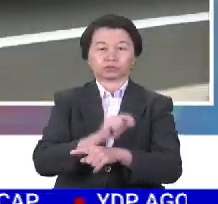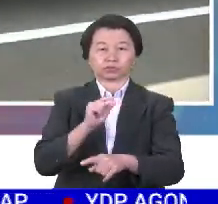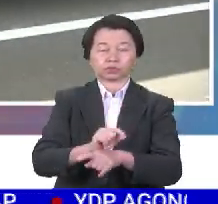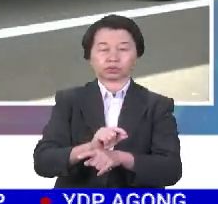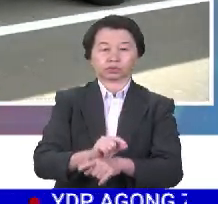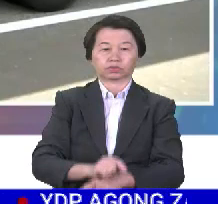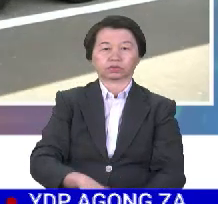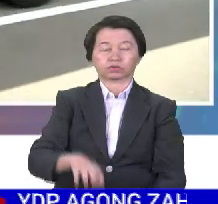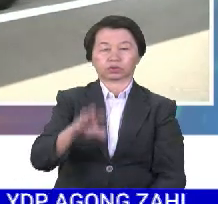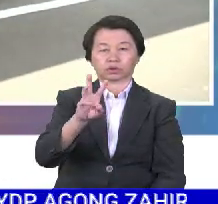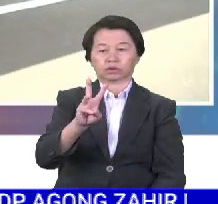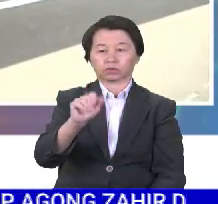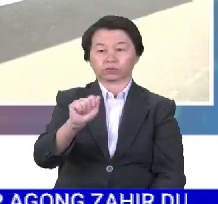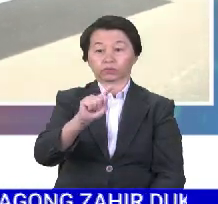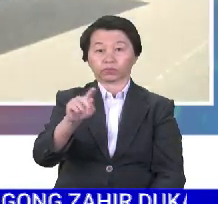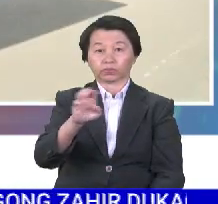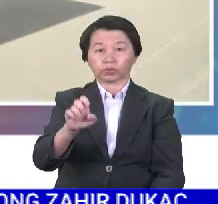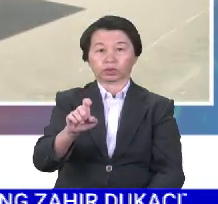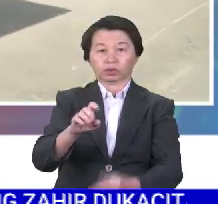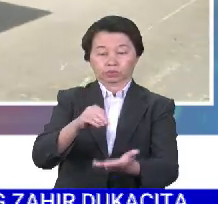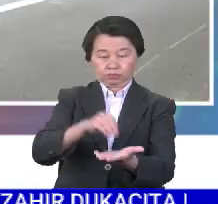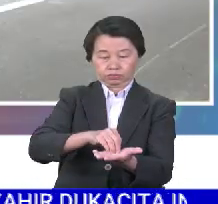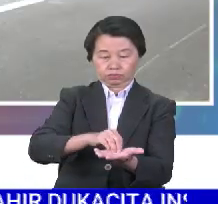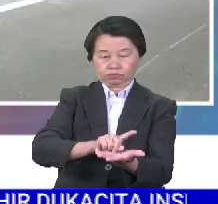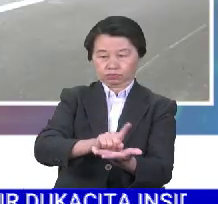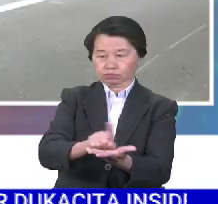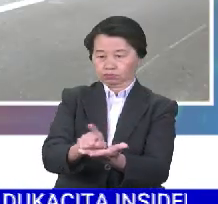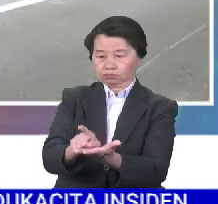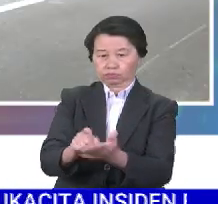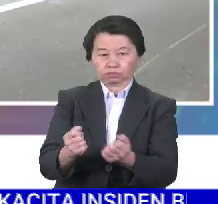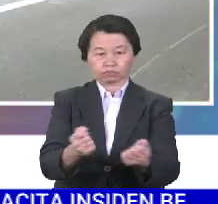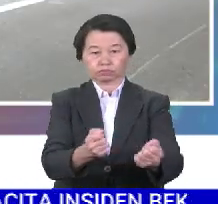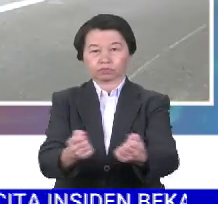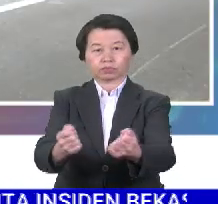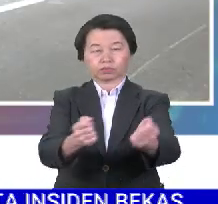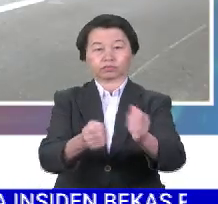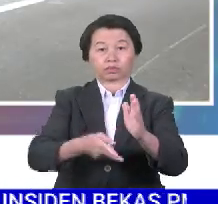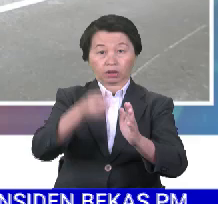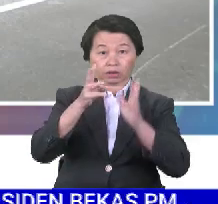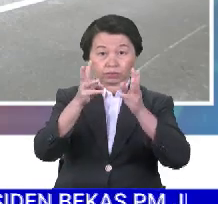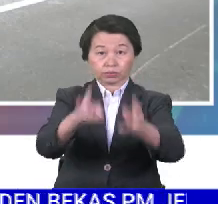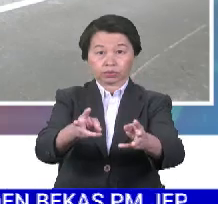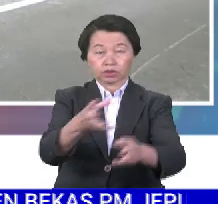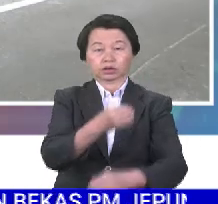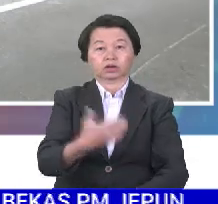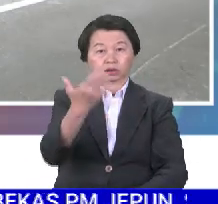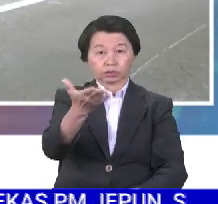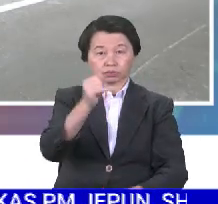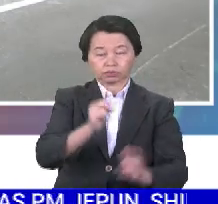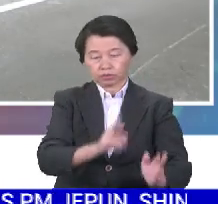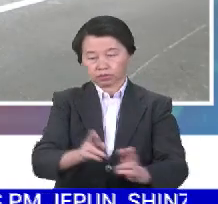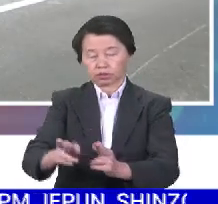aplikasi Waze dan juga Google Map untuk plan perjalanan anda di lebuh raya. Dan anda juga boleh